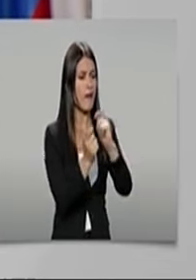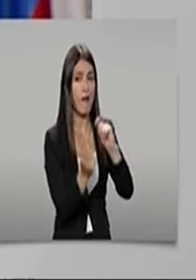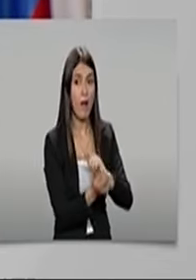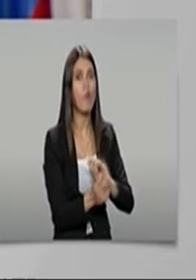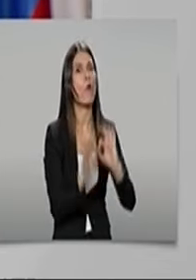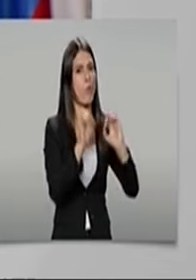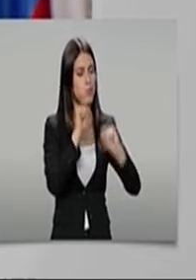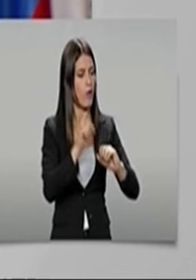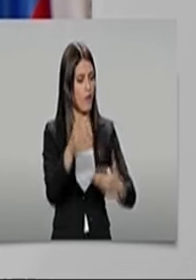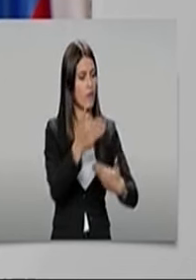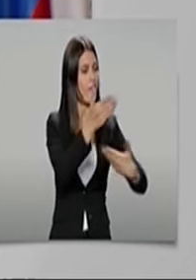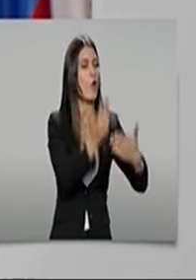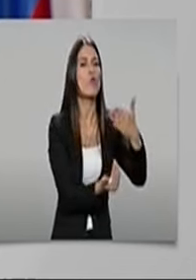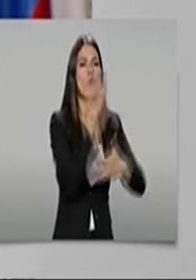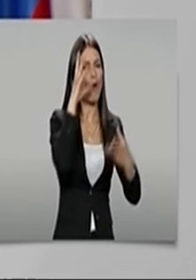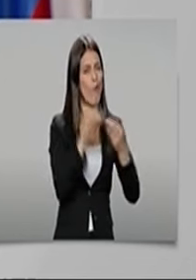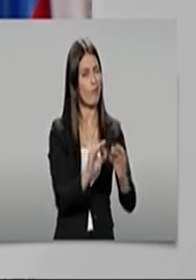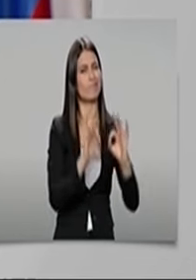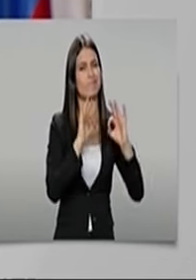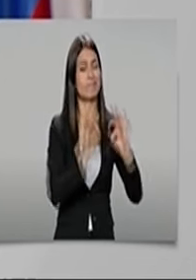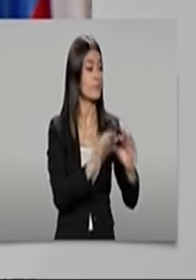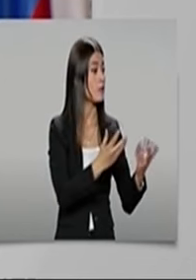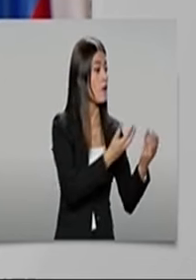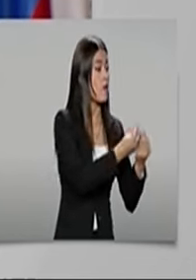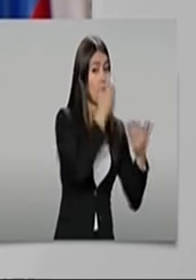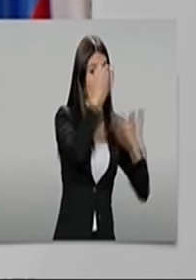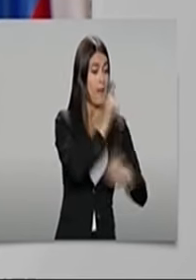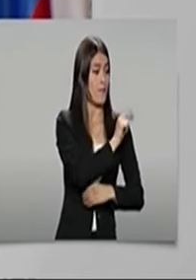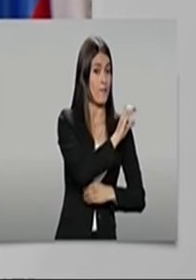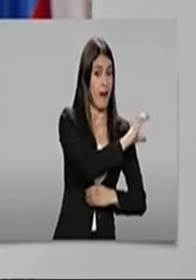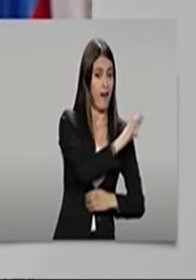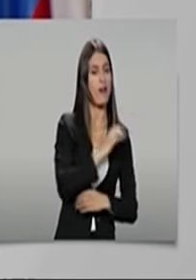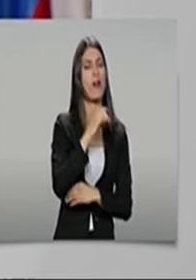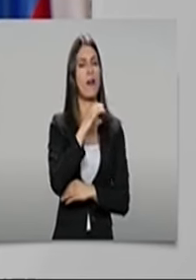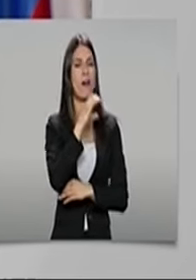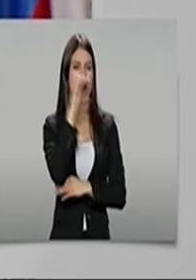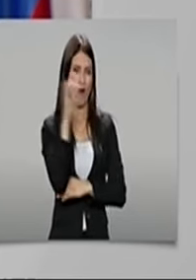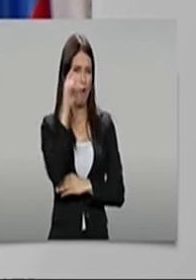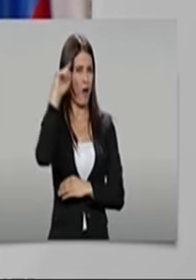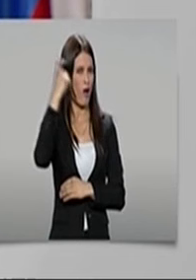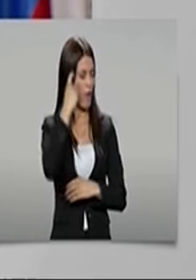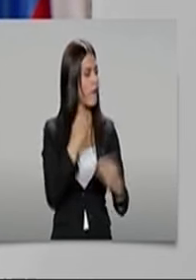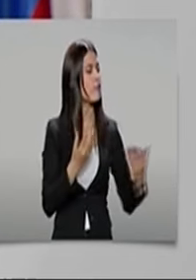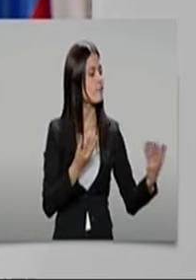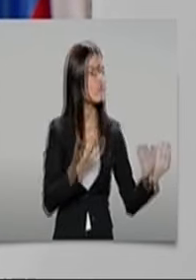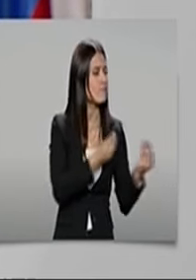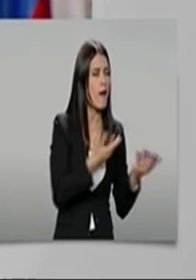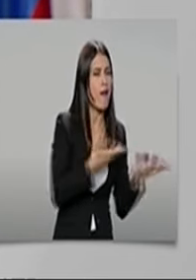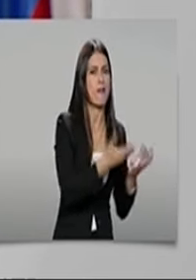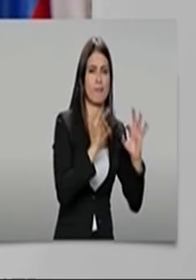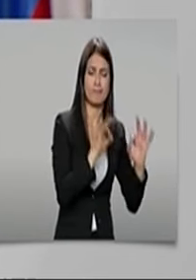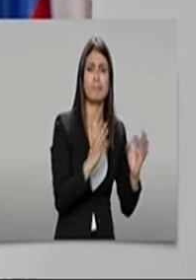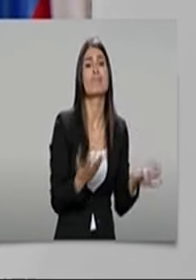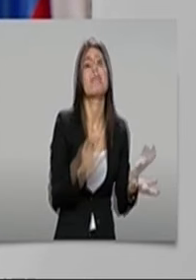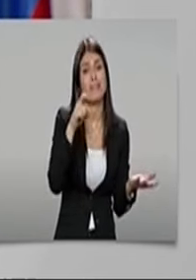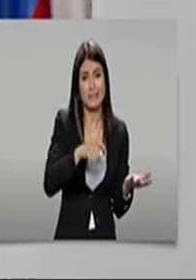I ett tv-samtal i natt tillkännagav Colombias president Juan Manuel Santos att FARC-gerillan nu gått